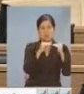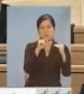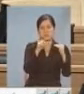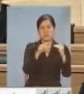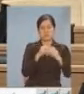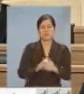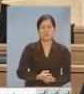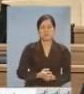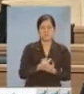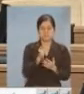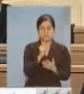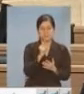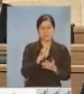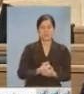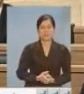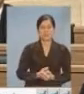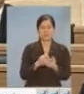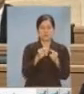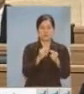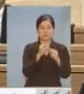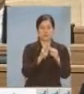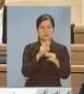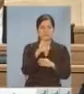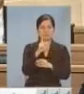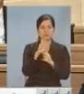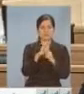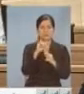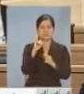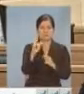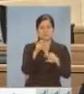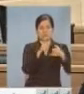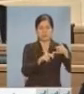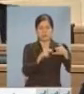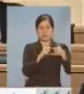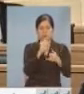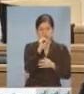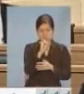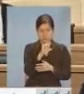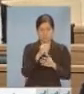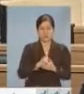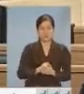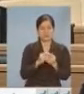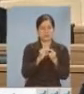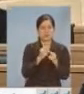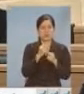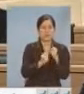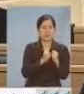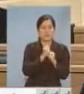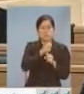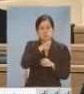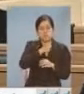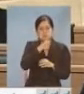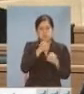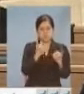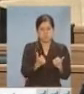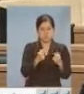ครับเป็นที่ยืนยันแล้วว่าท่านชัยชิดชอบผู้อาวุโสของเราก็ได้มายืนยันแล้วว่าเท่าที่อายุขั